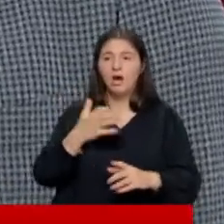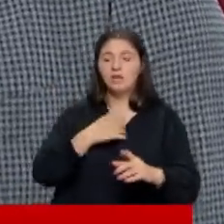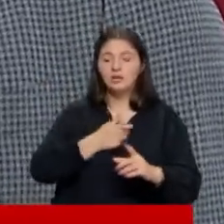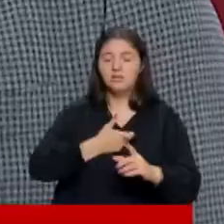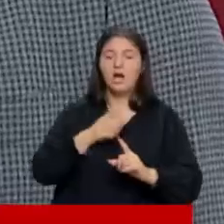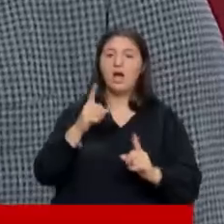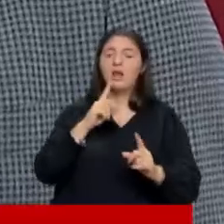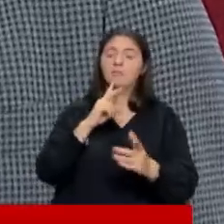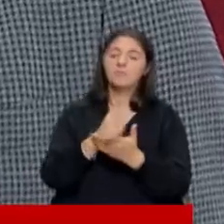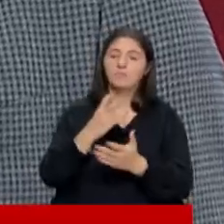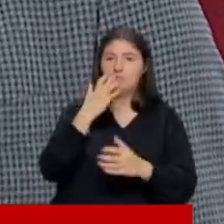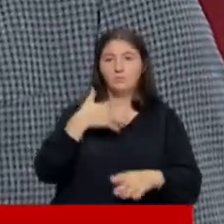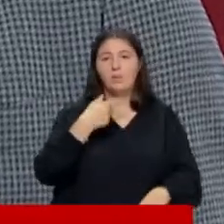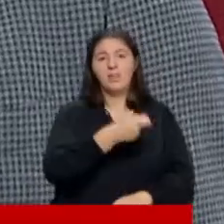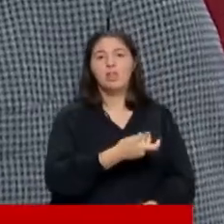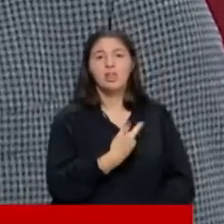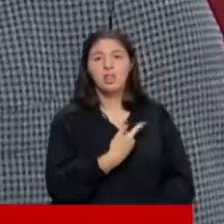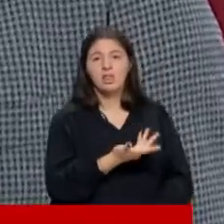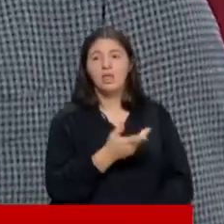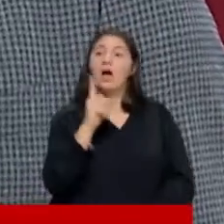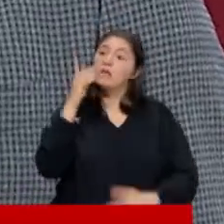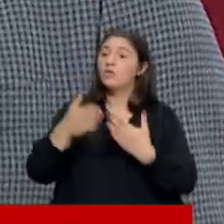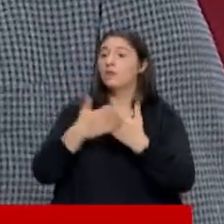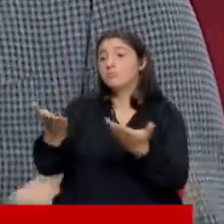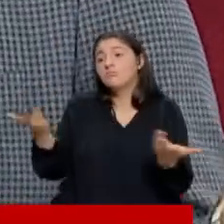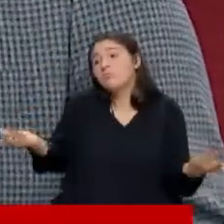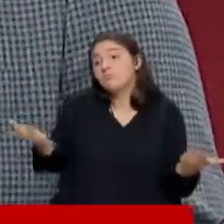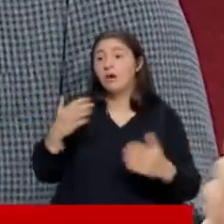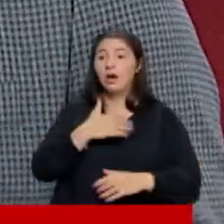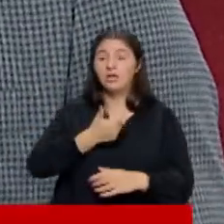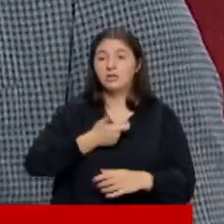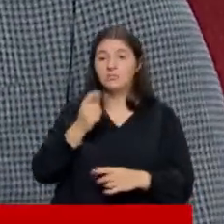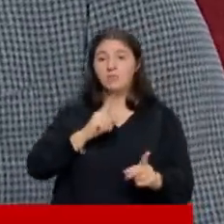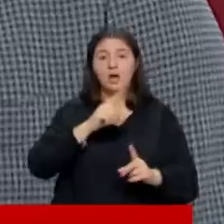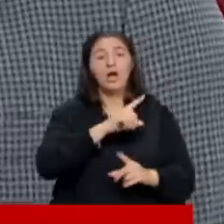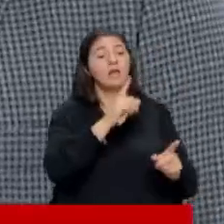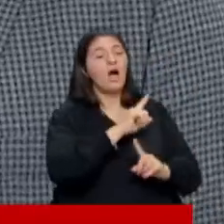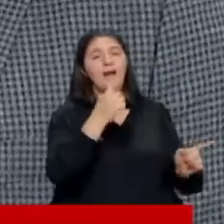Mahkemesi kararını bekleyeceğim ben ödedim Allah yardımcın olsun